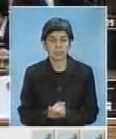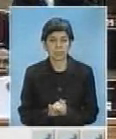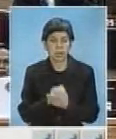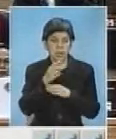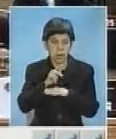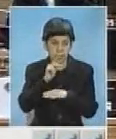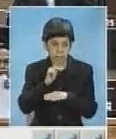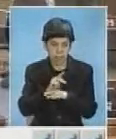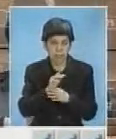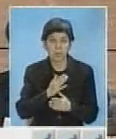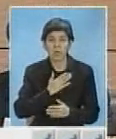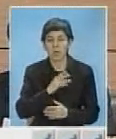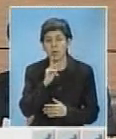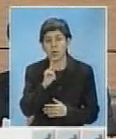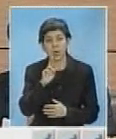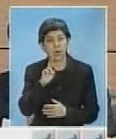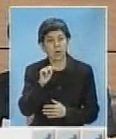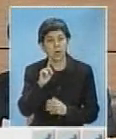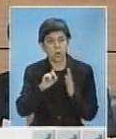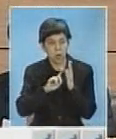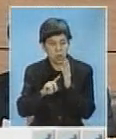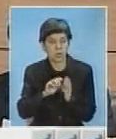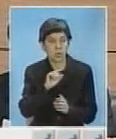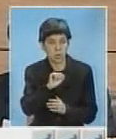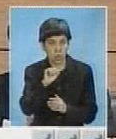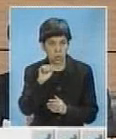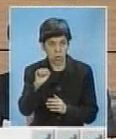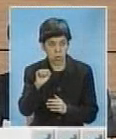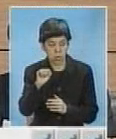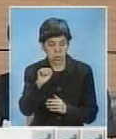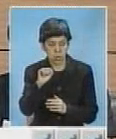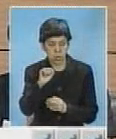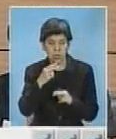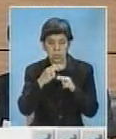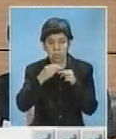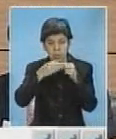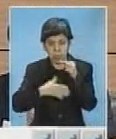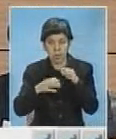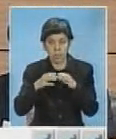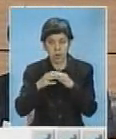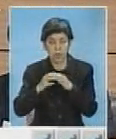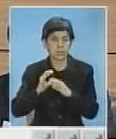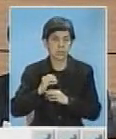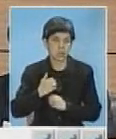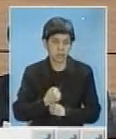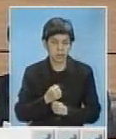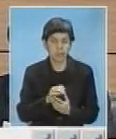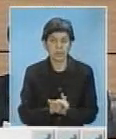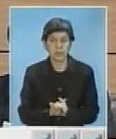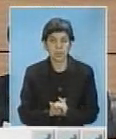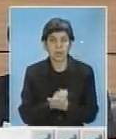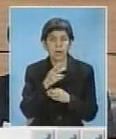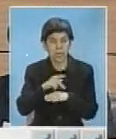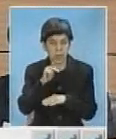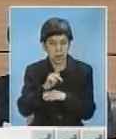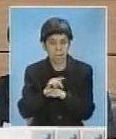เรียนท่านประธานสภาที่เคารพผมกรจาติกวณิชสมาชิกสภาผู้แทนราษฎรในระบบบัญชีรายชื่อพรรคประชาธิปัตย์ท่านประ